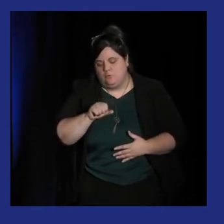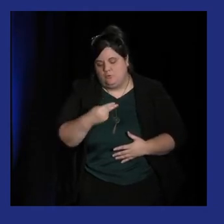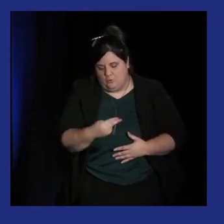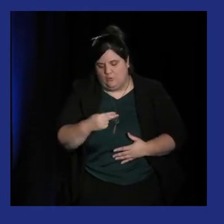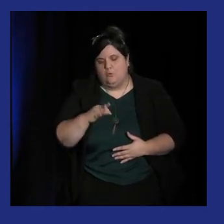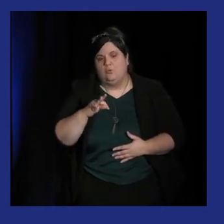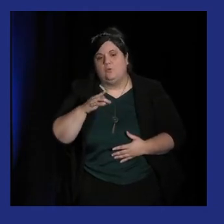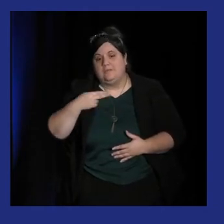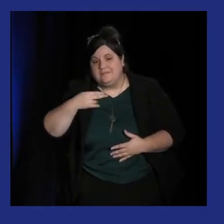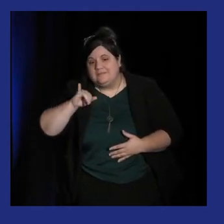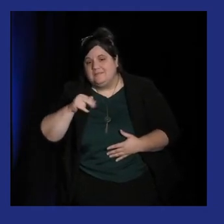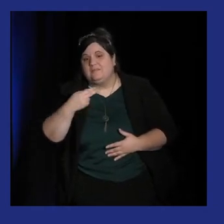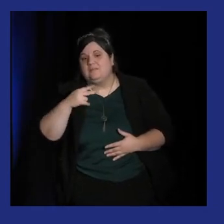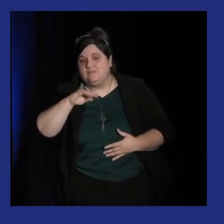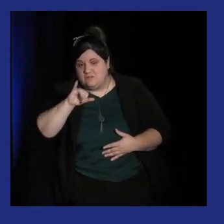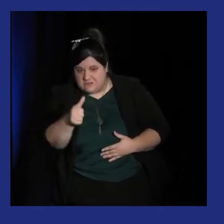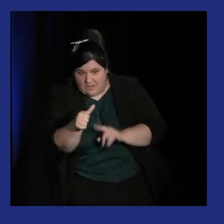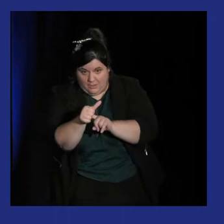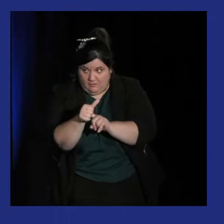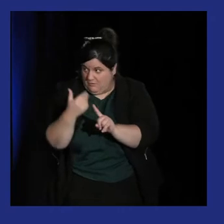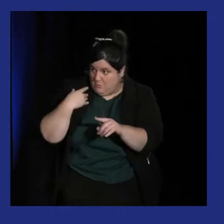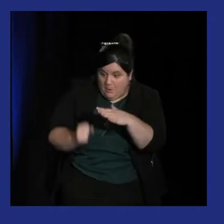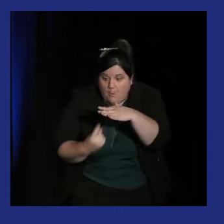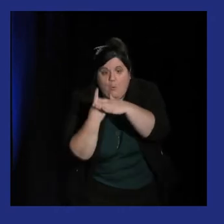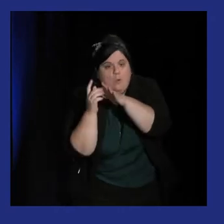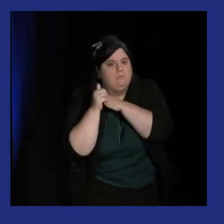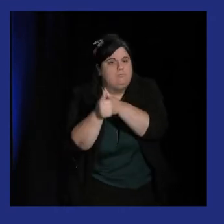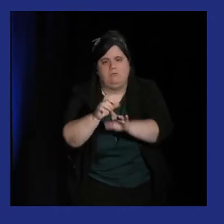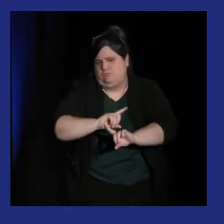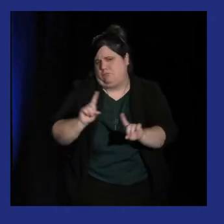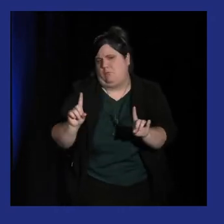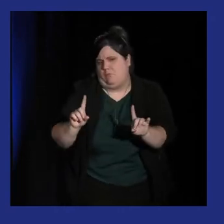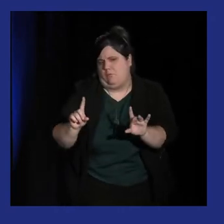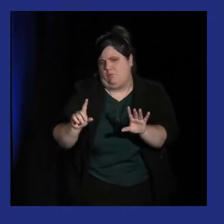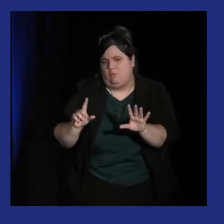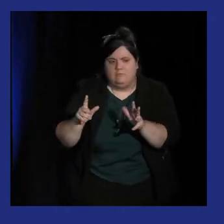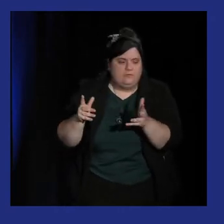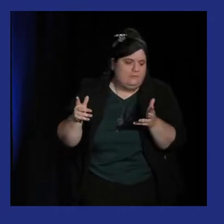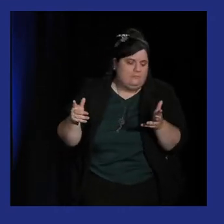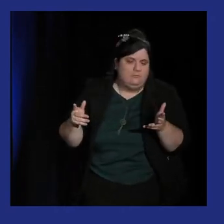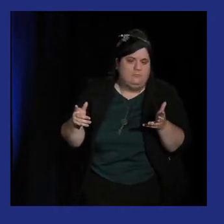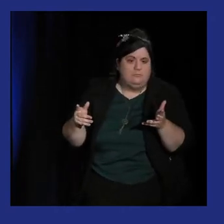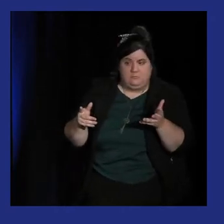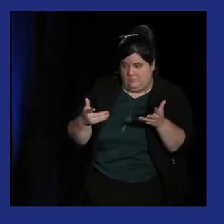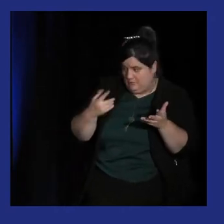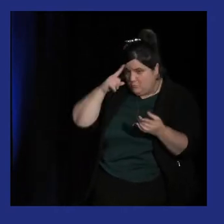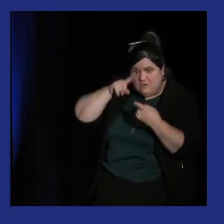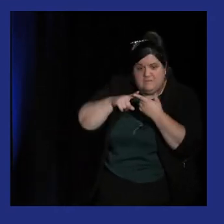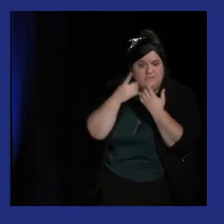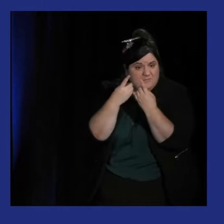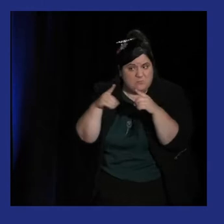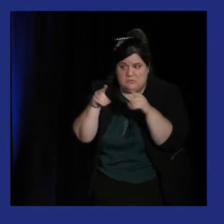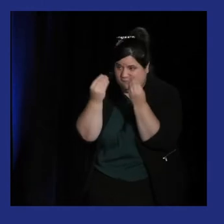le label but en ninja c'est pas créé à la base pour pour accompagner ou pour sortir ou pour éditer des musiques de